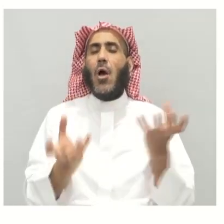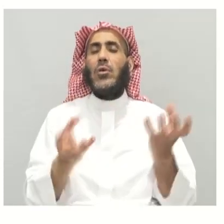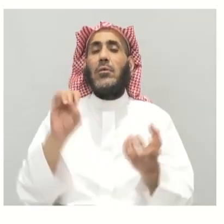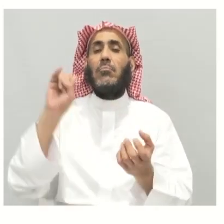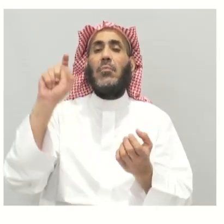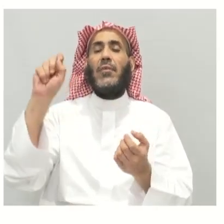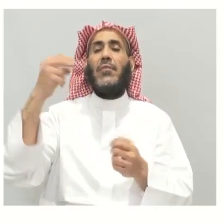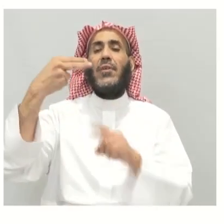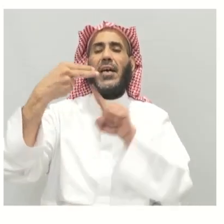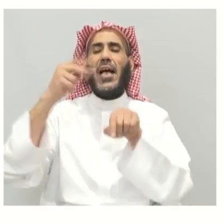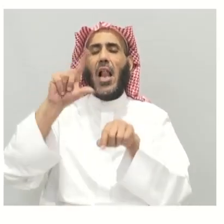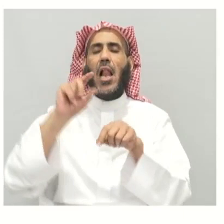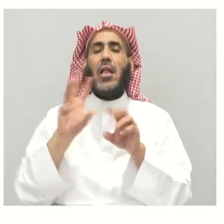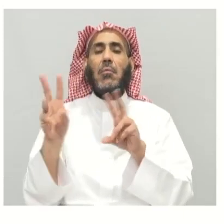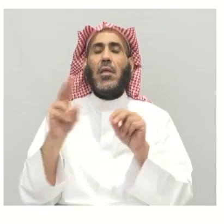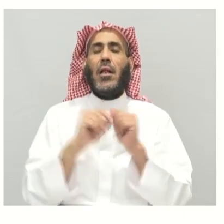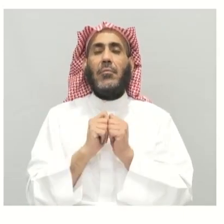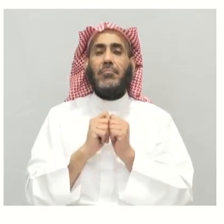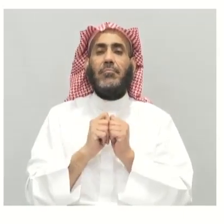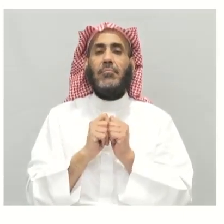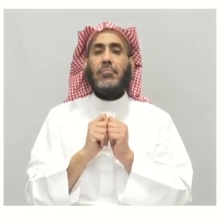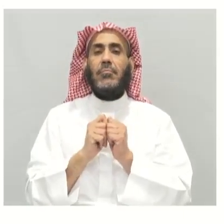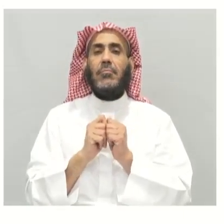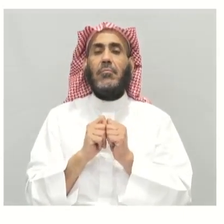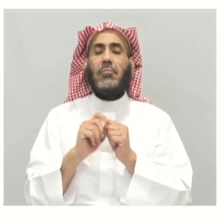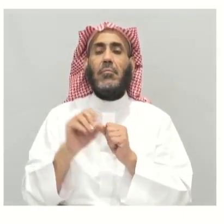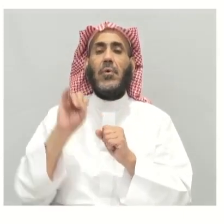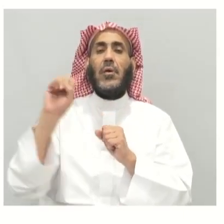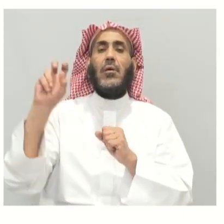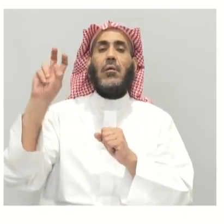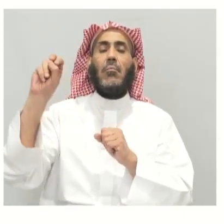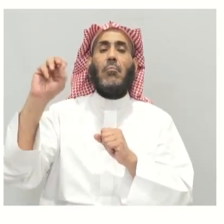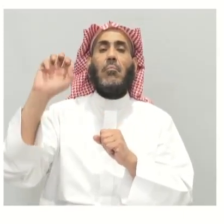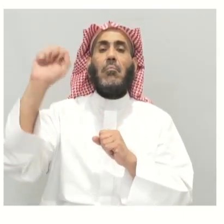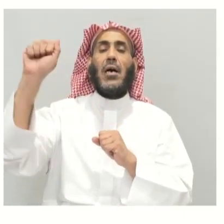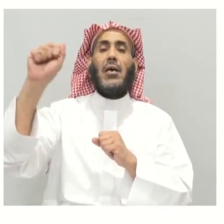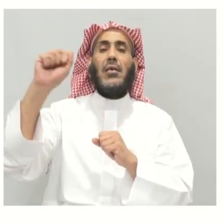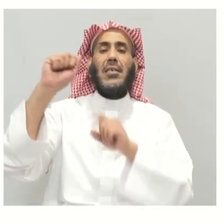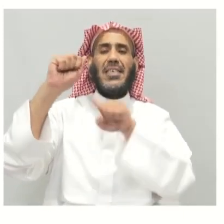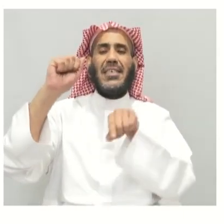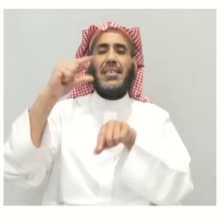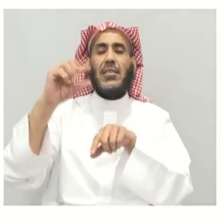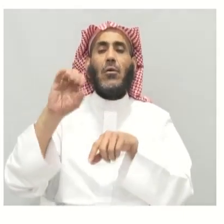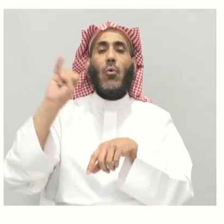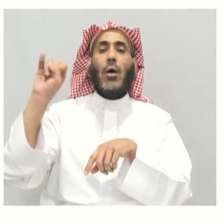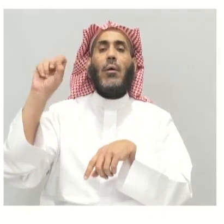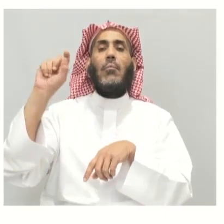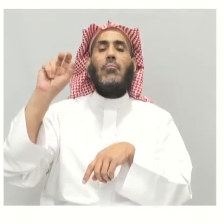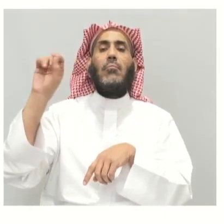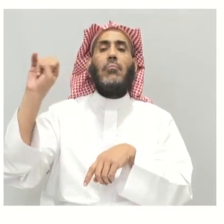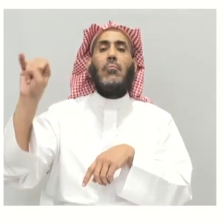مفعل. نأتي بمثال، أقول مقصد ومغرب على